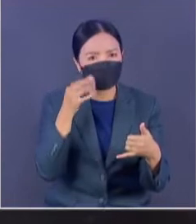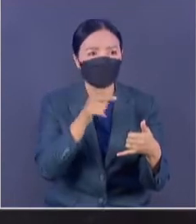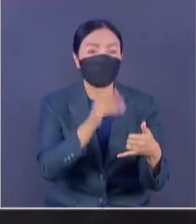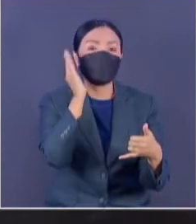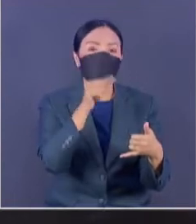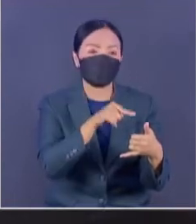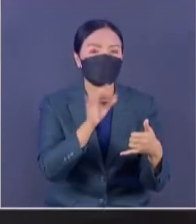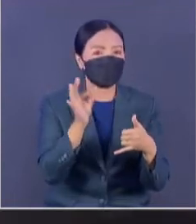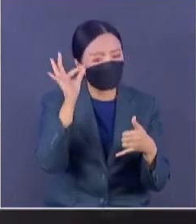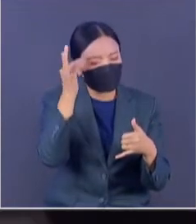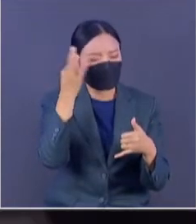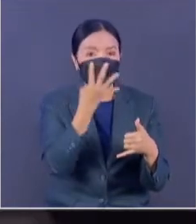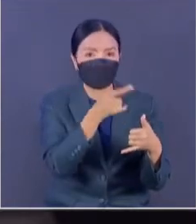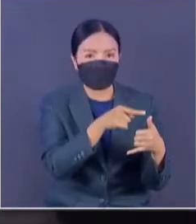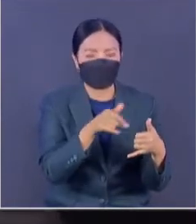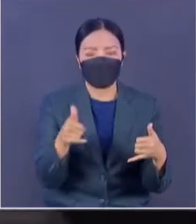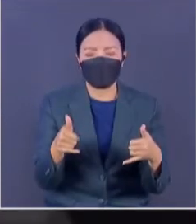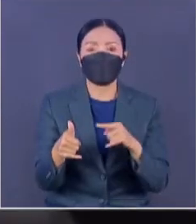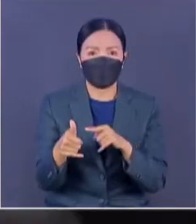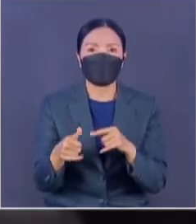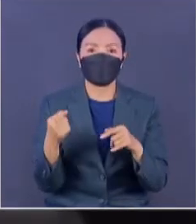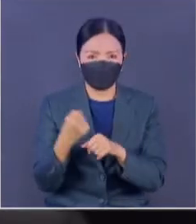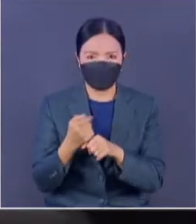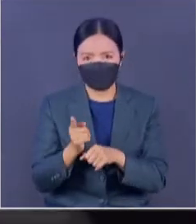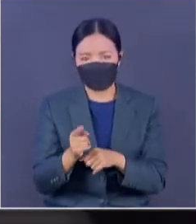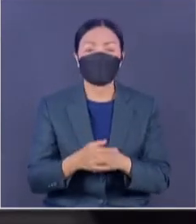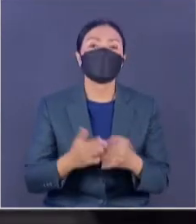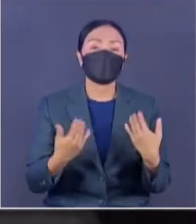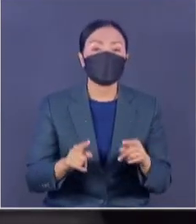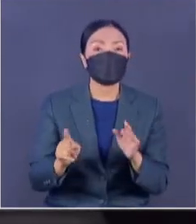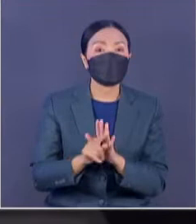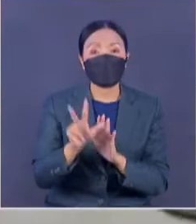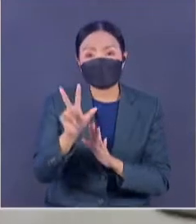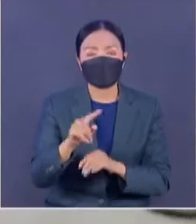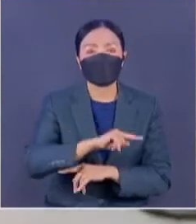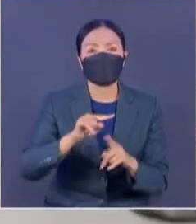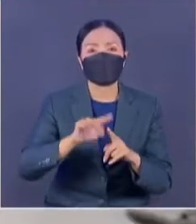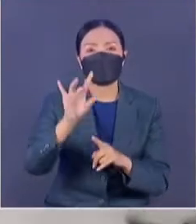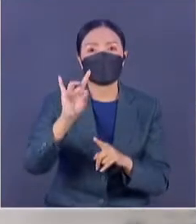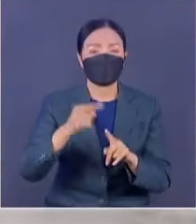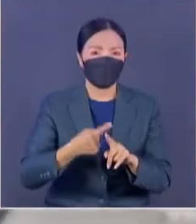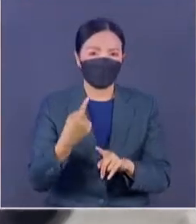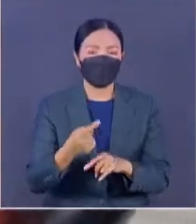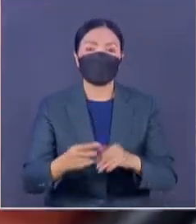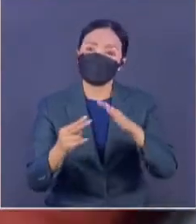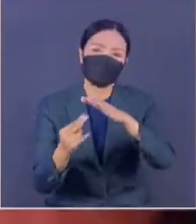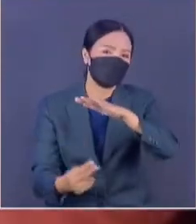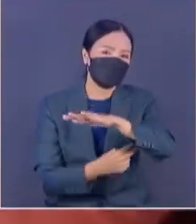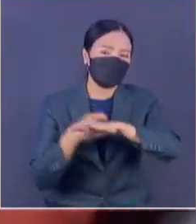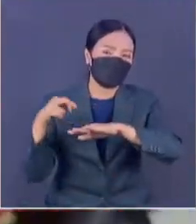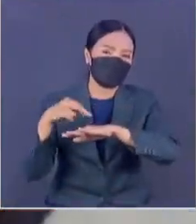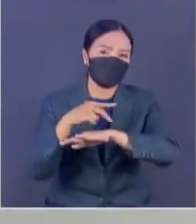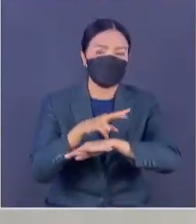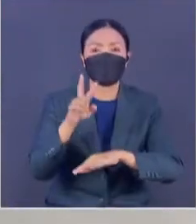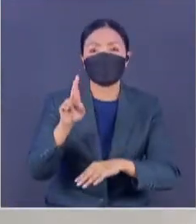เย็บ4เข็มและก็ล่าสุดค่ะเหตุการณ์เกิดขึ้นช่วงเช้าของวันที่8มกราคมที่ผ่านมาบนสะพานลอยซอยรัตนาธิ